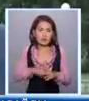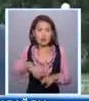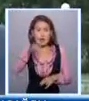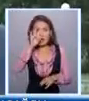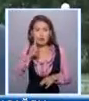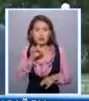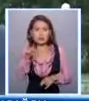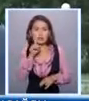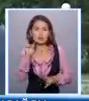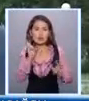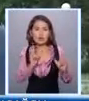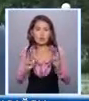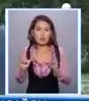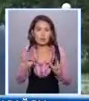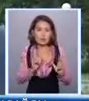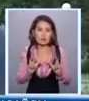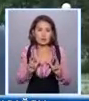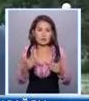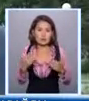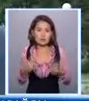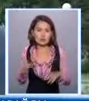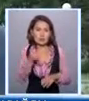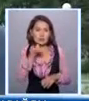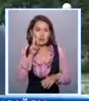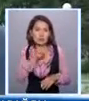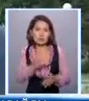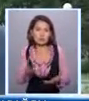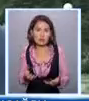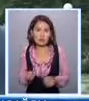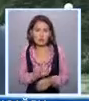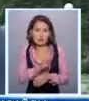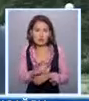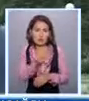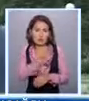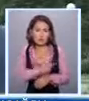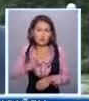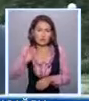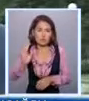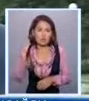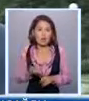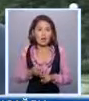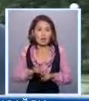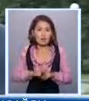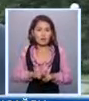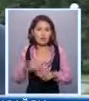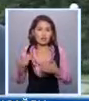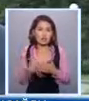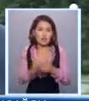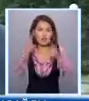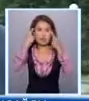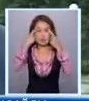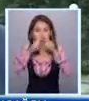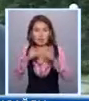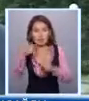Қазақстандағы жоғары оқу орындарында және кәсіптік деңгейдегі оқу орындарда дайындалып отыр. Әрине, оларға қазіргі кездегі жаңа технологияға